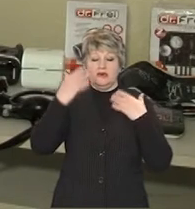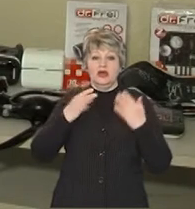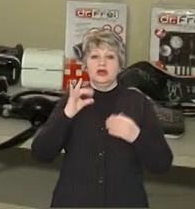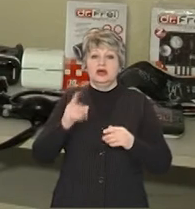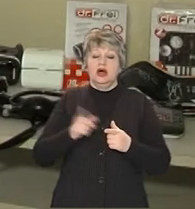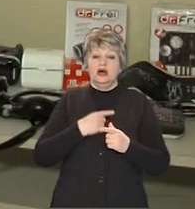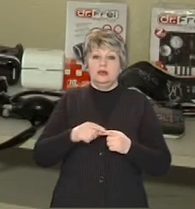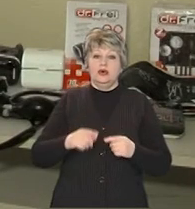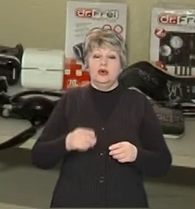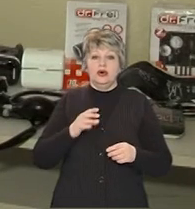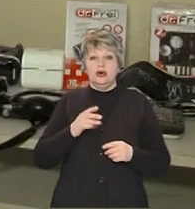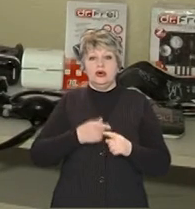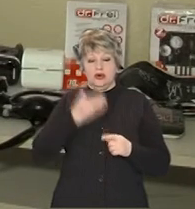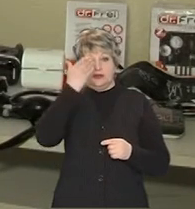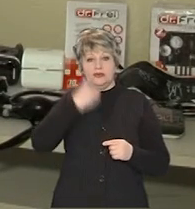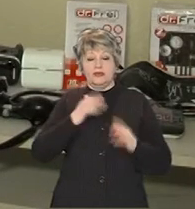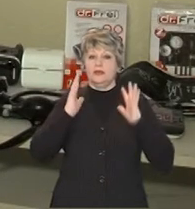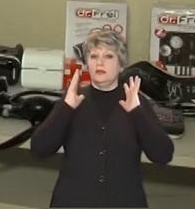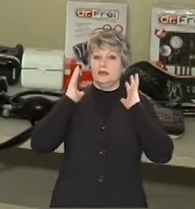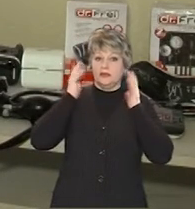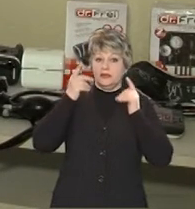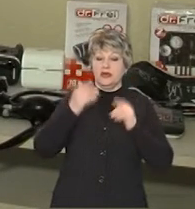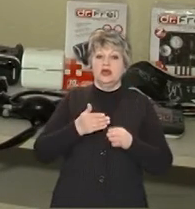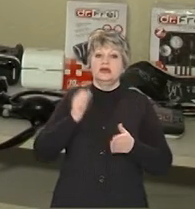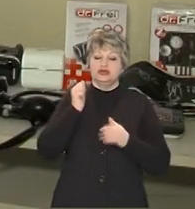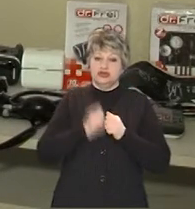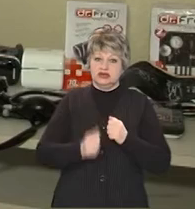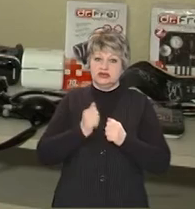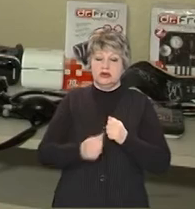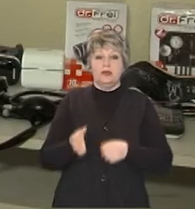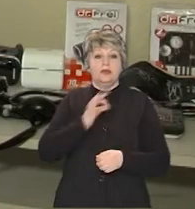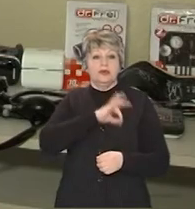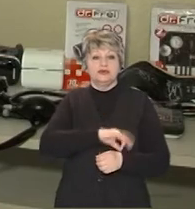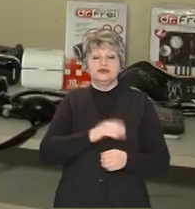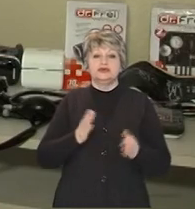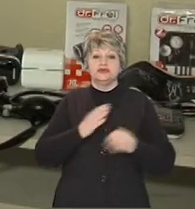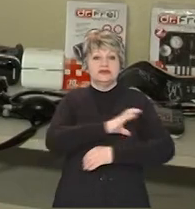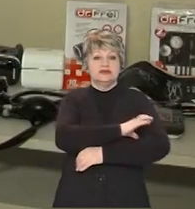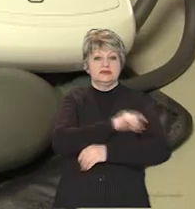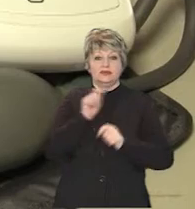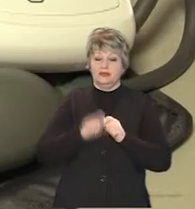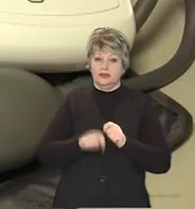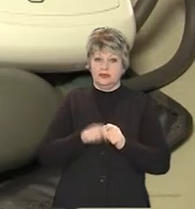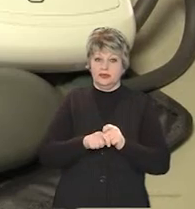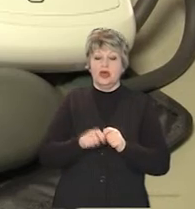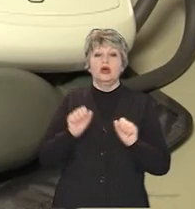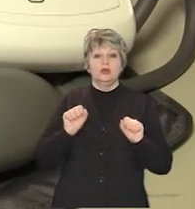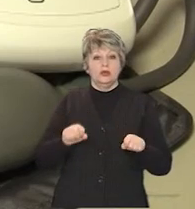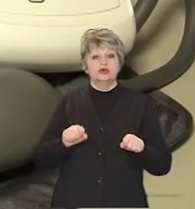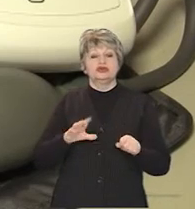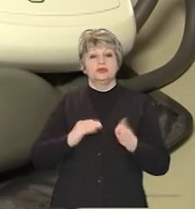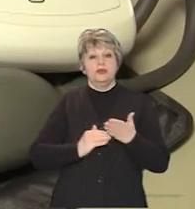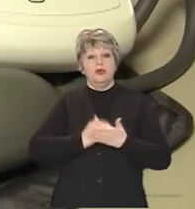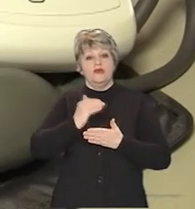запаморочення, гіпертонічну кризу або навіть крововилив до мозку, частіше користуйтеся тонометром. Артеріальний тиск